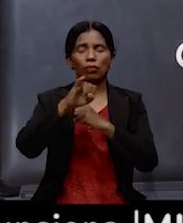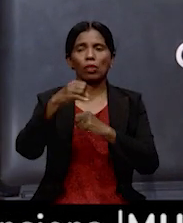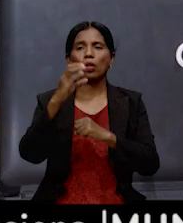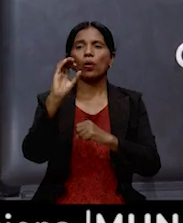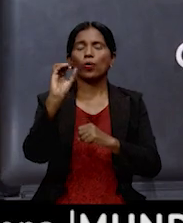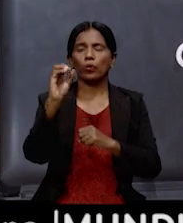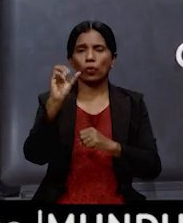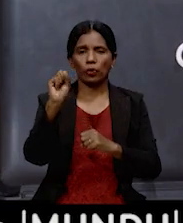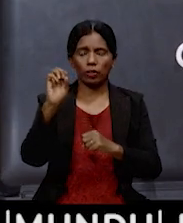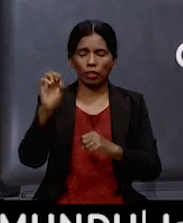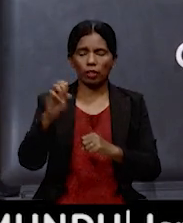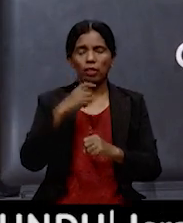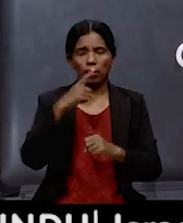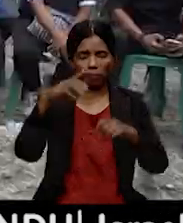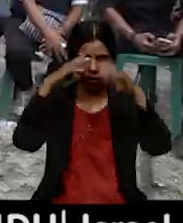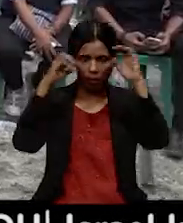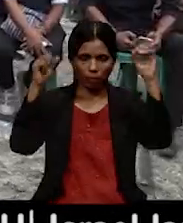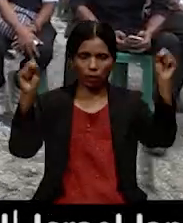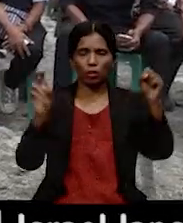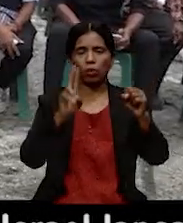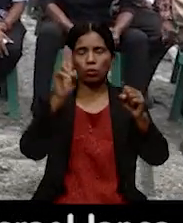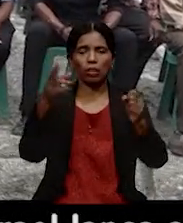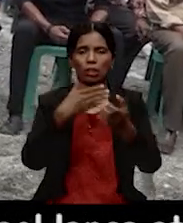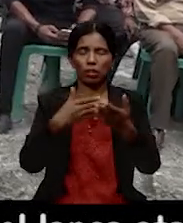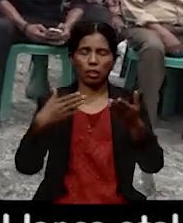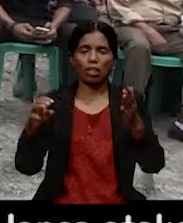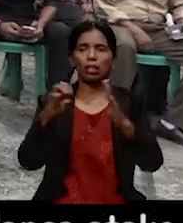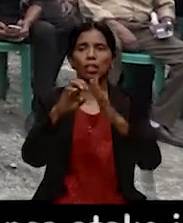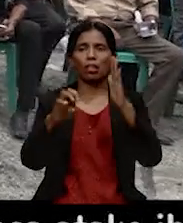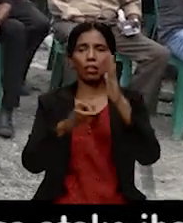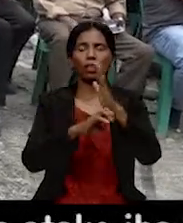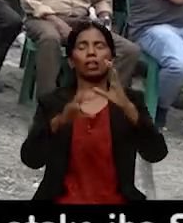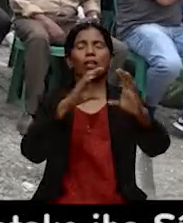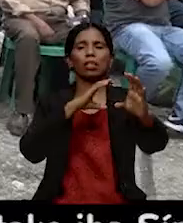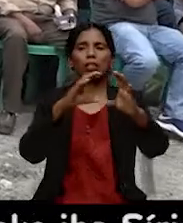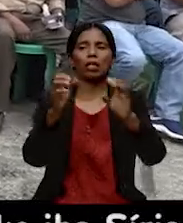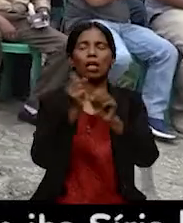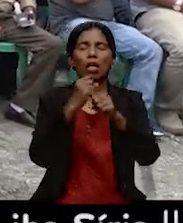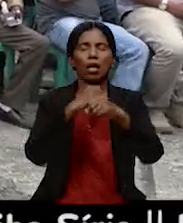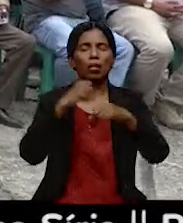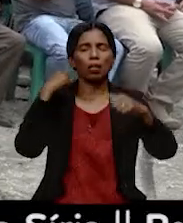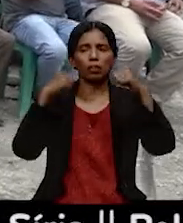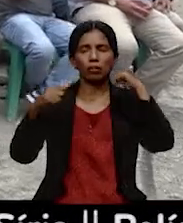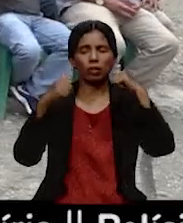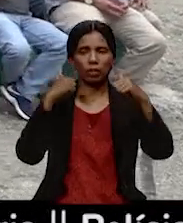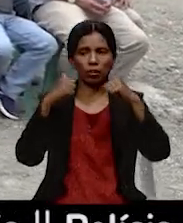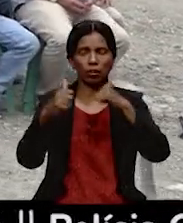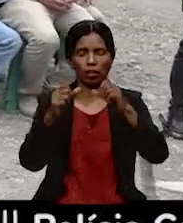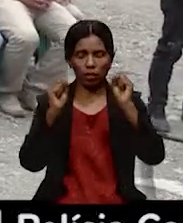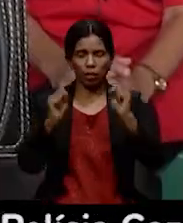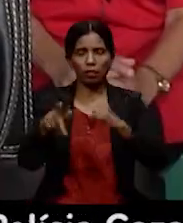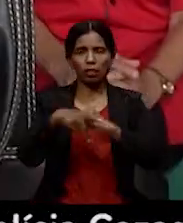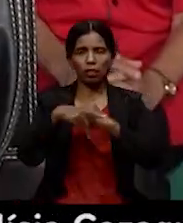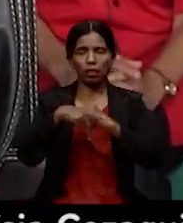tamba presiden da republika uza patrimonio estado hane sangkareta hodi halo aktif dari interese privada ka partidaria iha